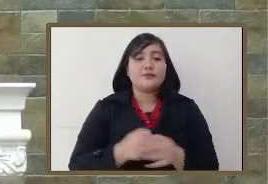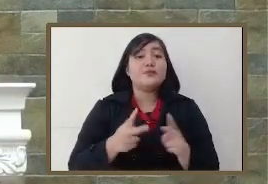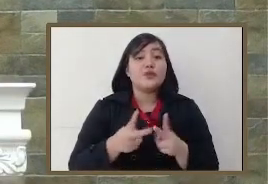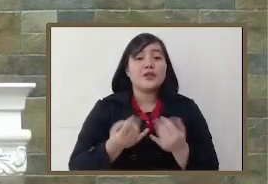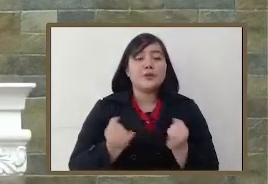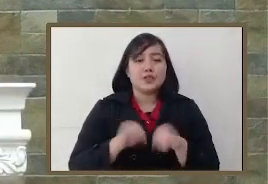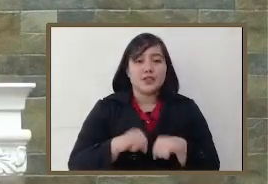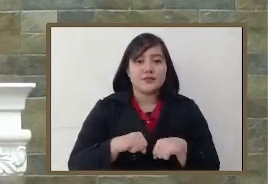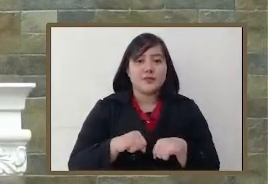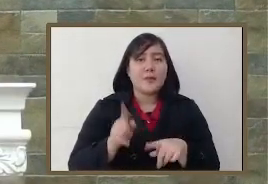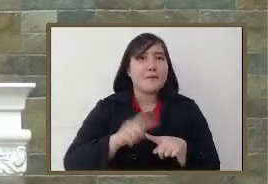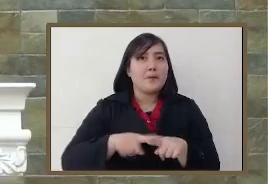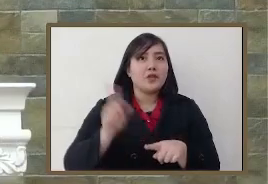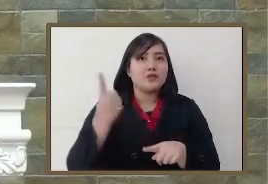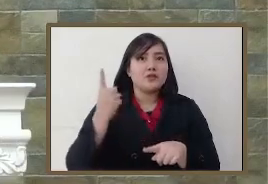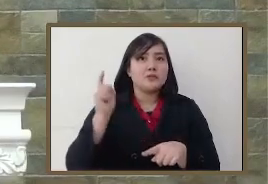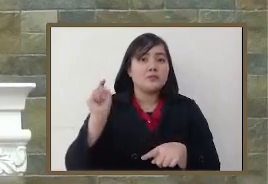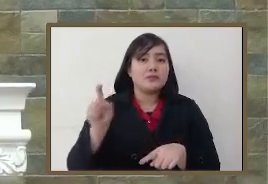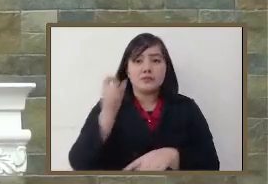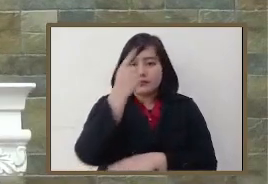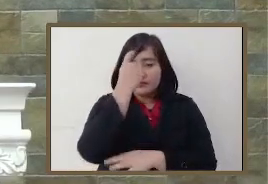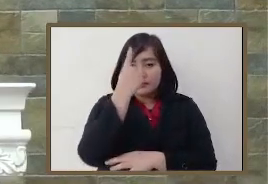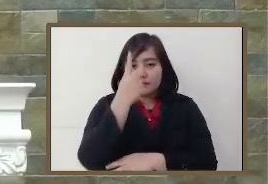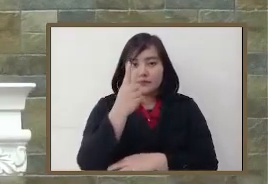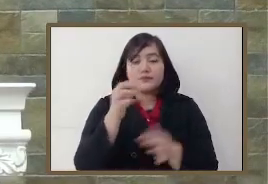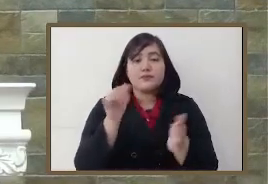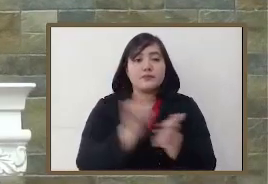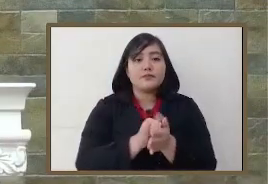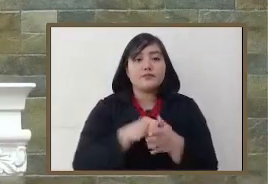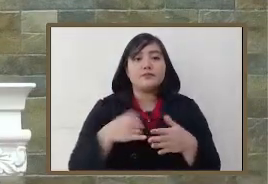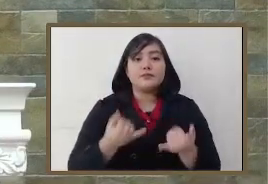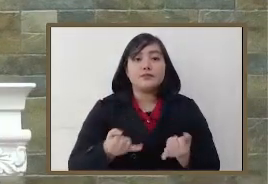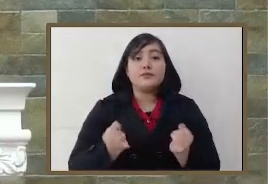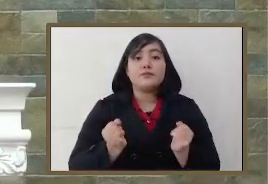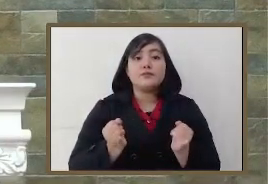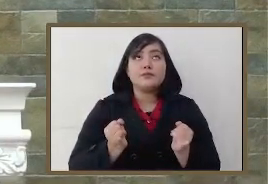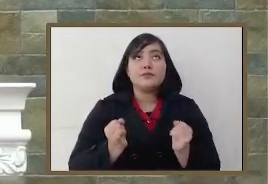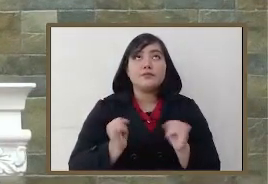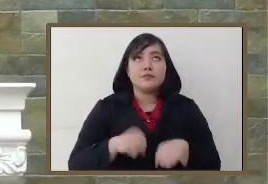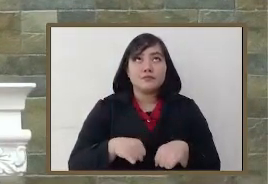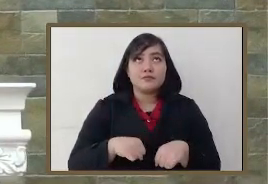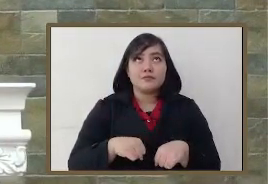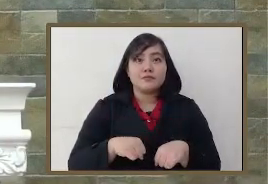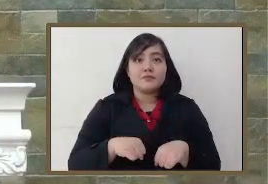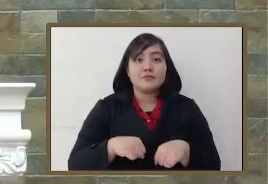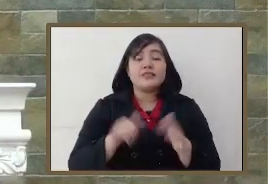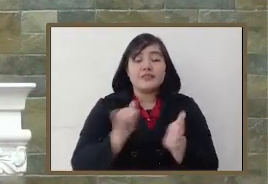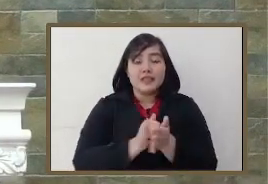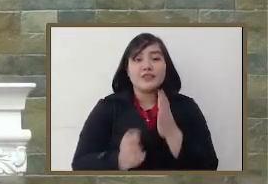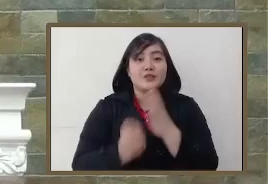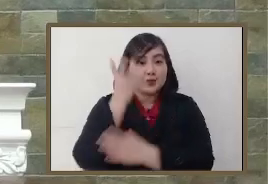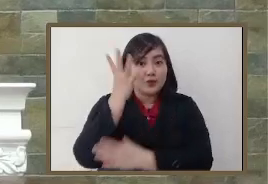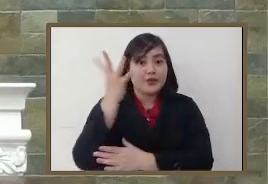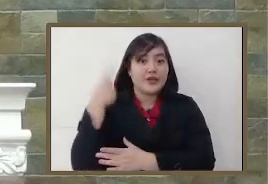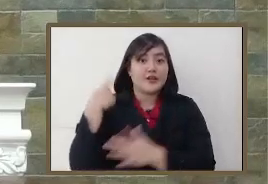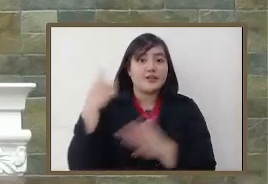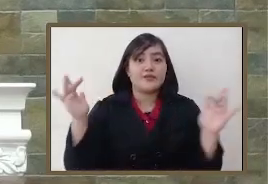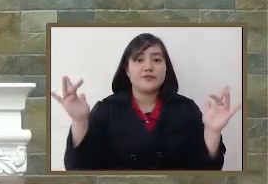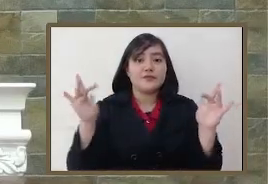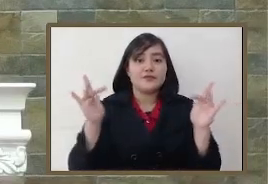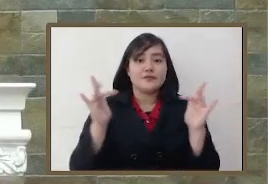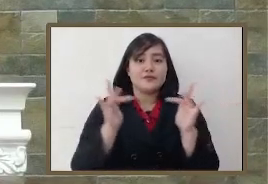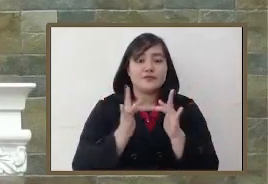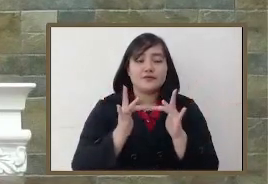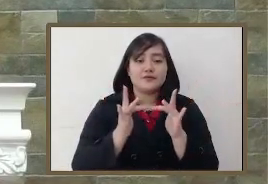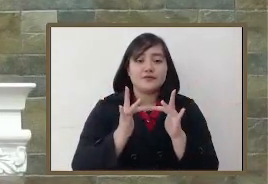to understand, mga kapatid, na yung growing, mga kapatid, ay merong connection po yan, mga kapatid. Alright?